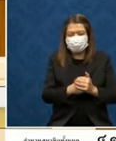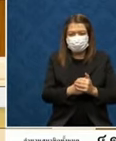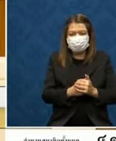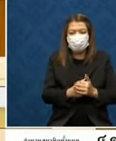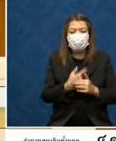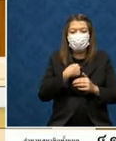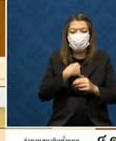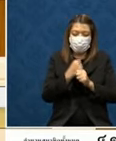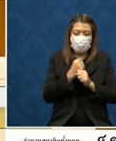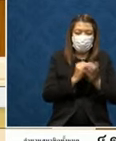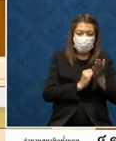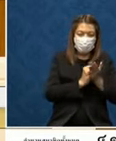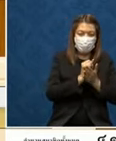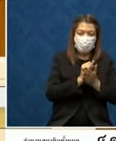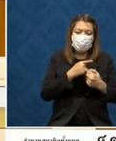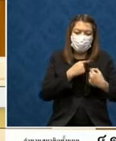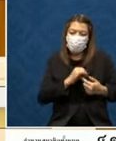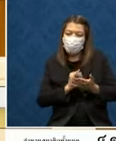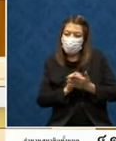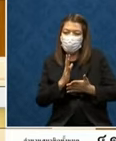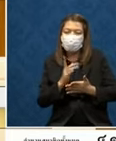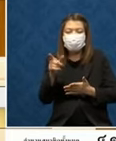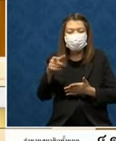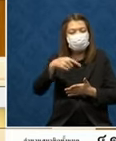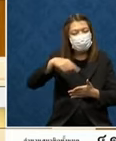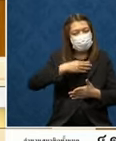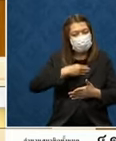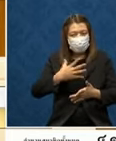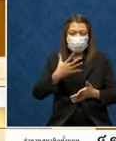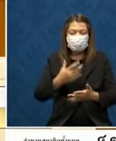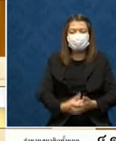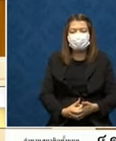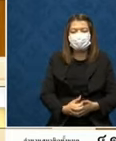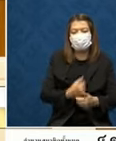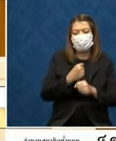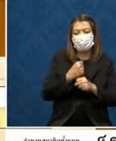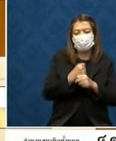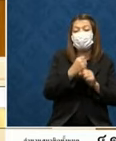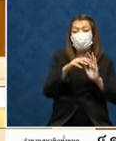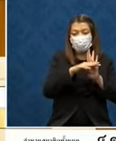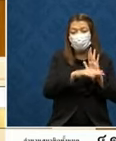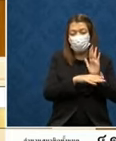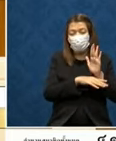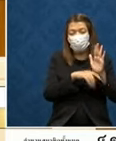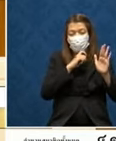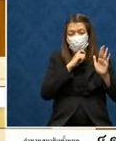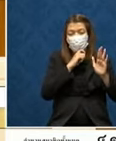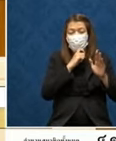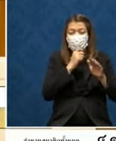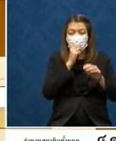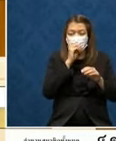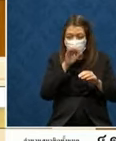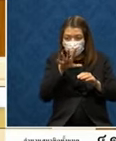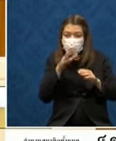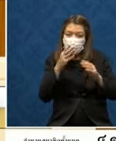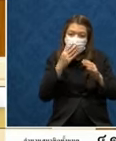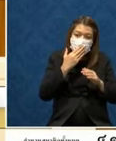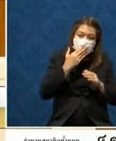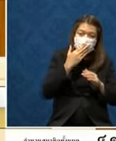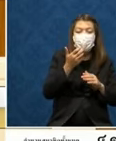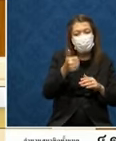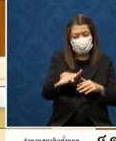ทำถูกต้องแต่อาจไม่ถูกใจไม่ทันใจทุกคนนะครับการดำเนินการบางอย่างอยู่ในขั้นตอนบางอย่างเปิดเผยได้บางอย่างก็เปิดเผยไม่